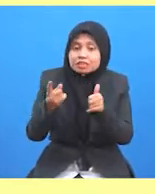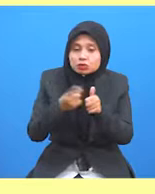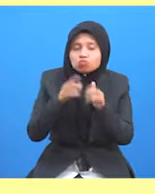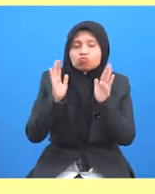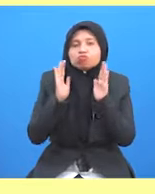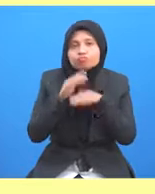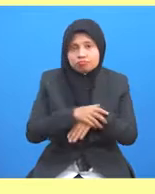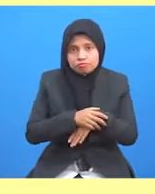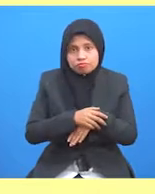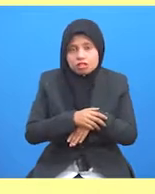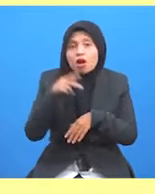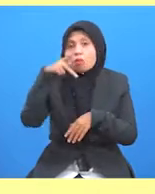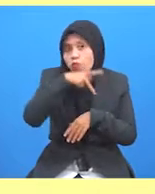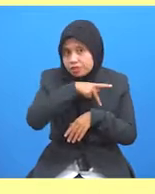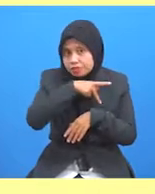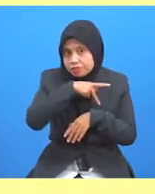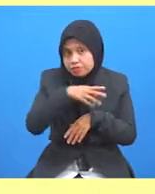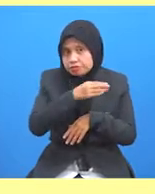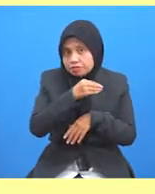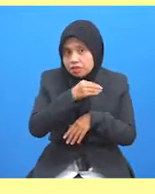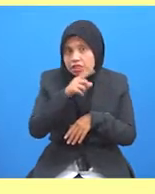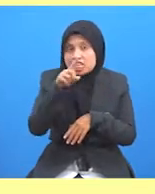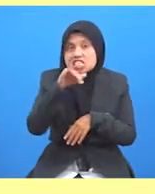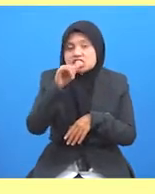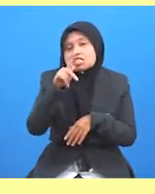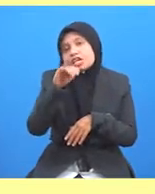soleh yang berhubung dengan Allah Subhanahu Wa Taala,